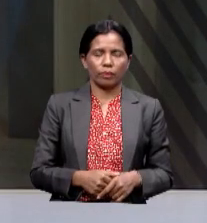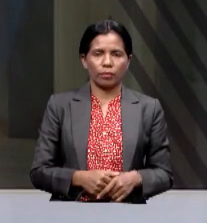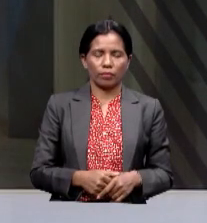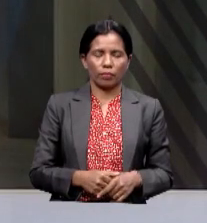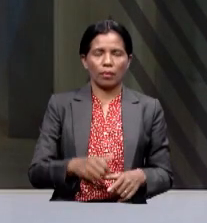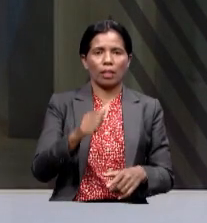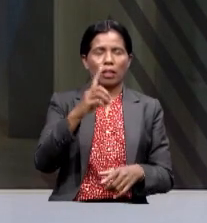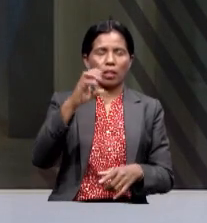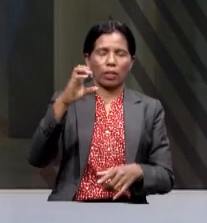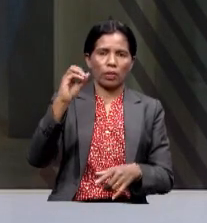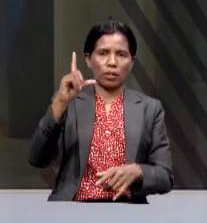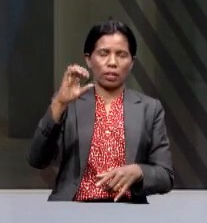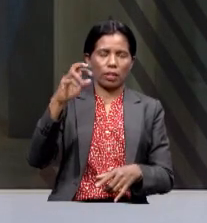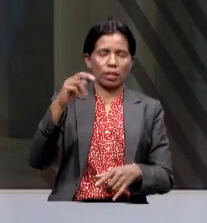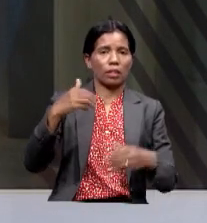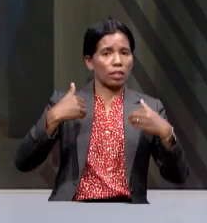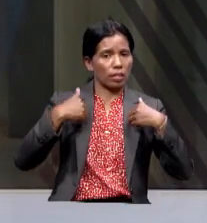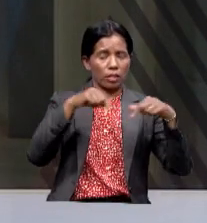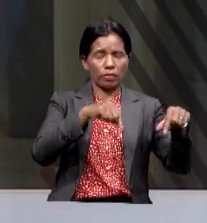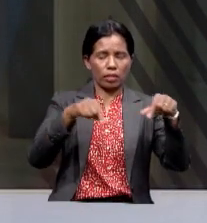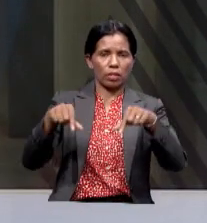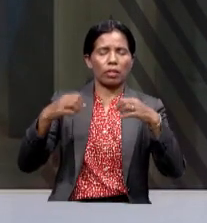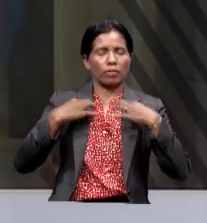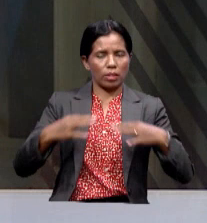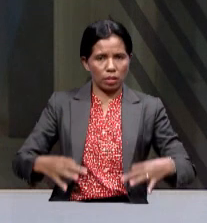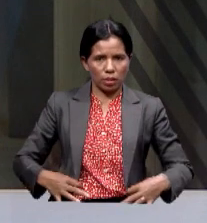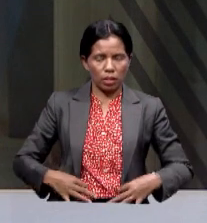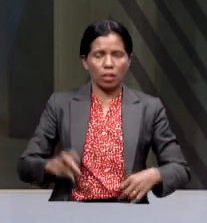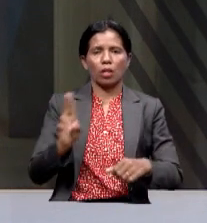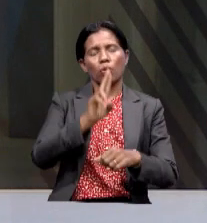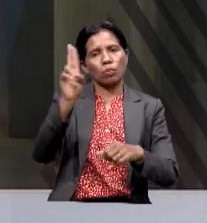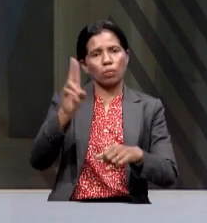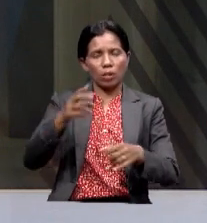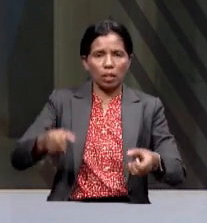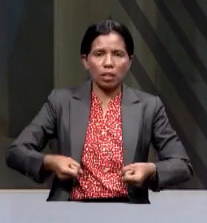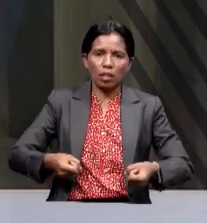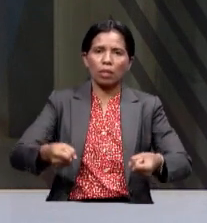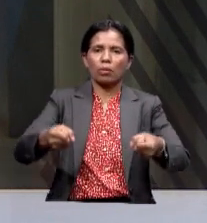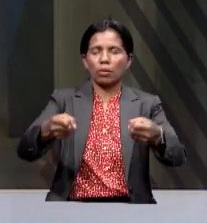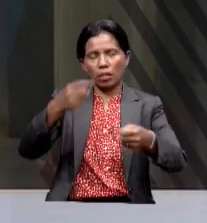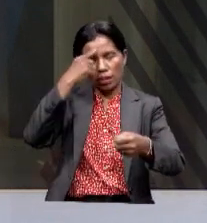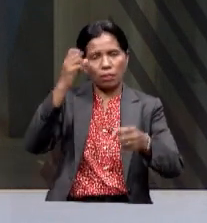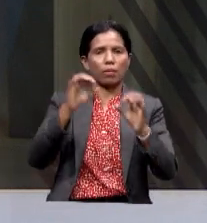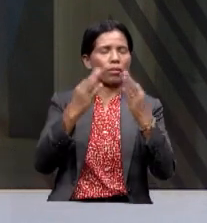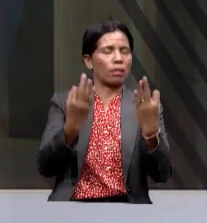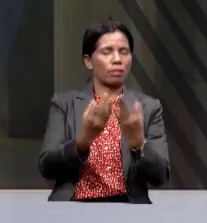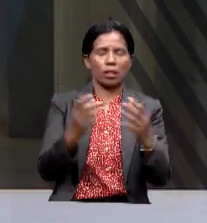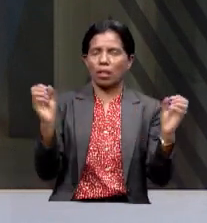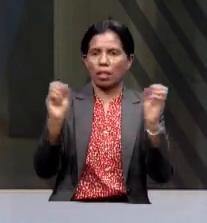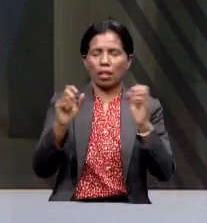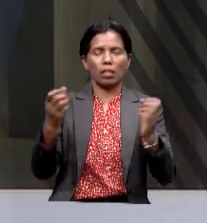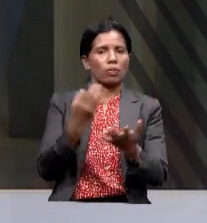Adiolinda Maria Melap iha di Vicencia Fisika. Durante ne usa det carosa tamba familia la iha bit sosa cadeira roda.